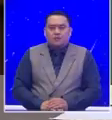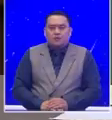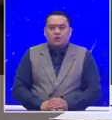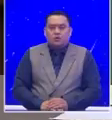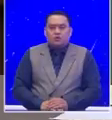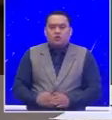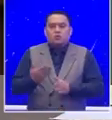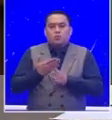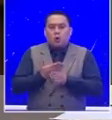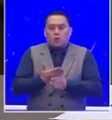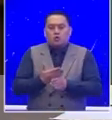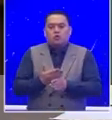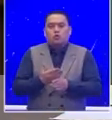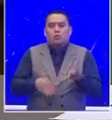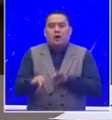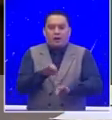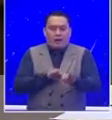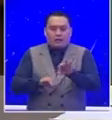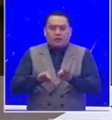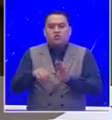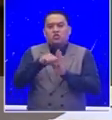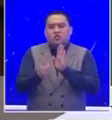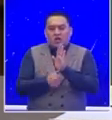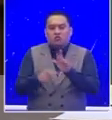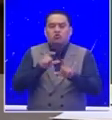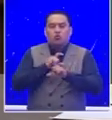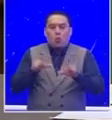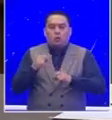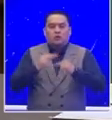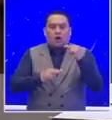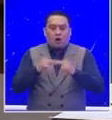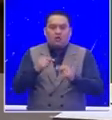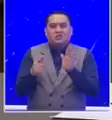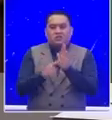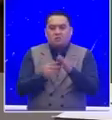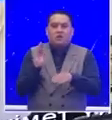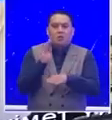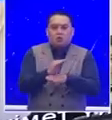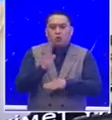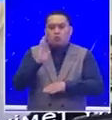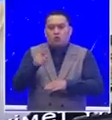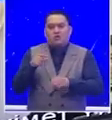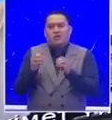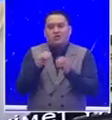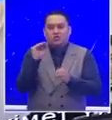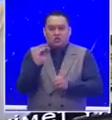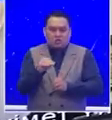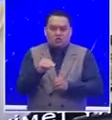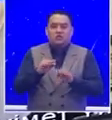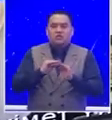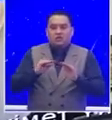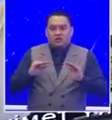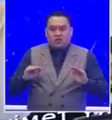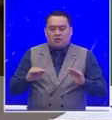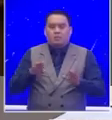Благодаря дорожной карте дополнительно к строящимся 16 школам будет возведено еще 7, численностью более 10 тысяч